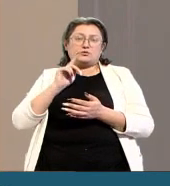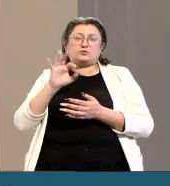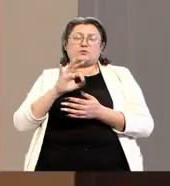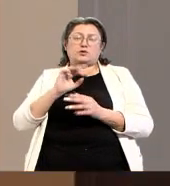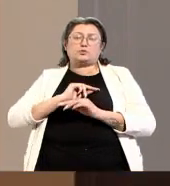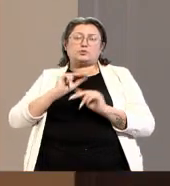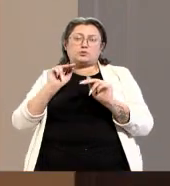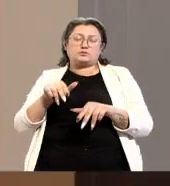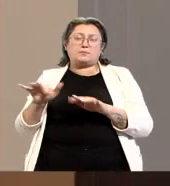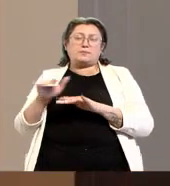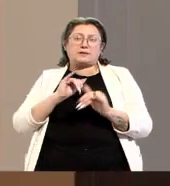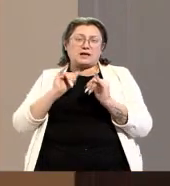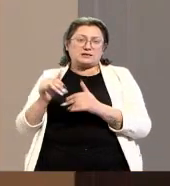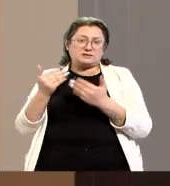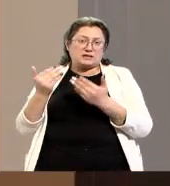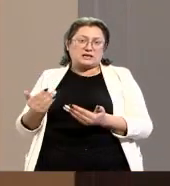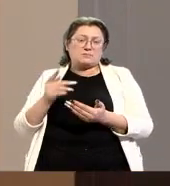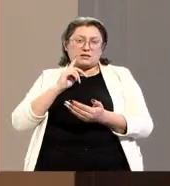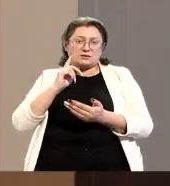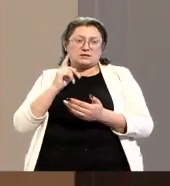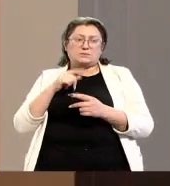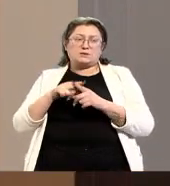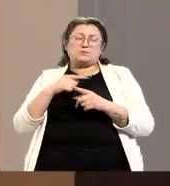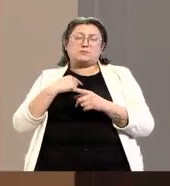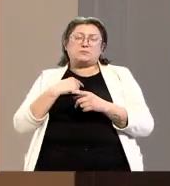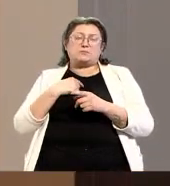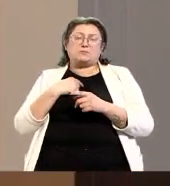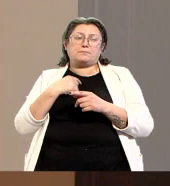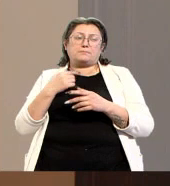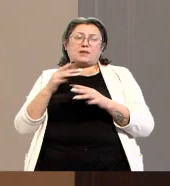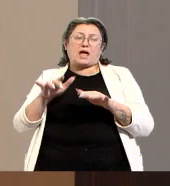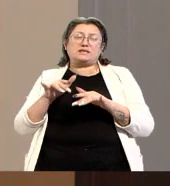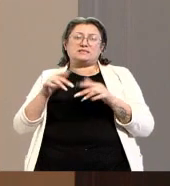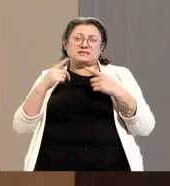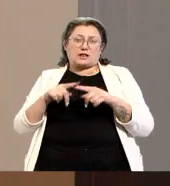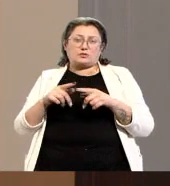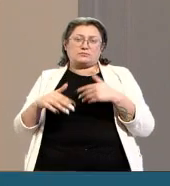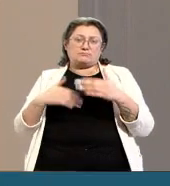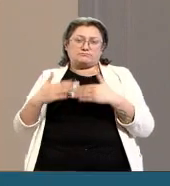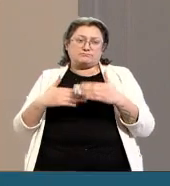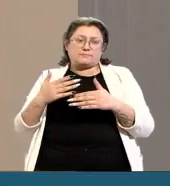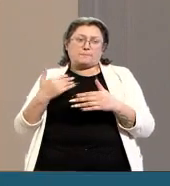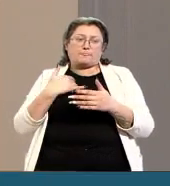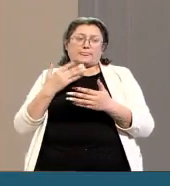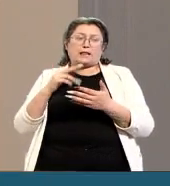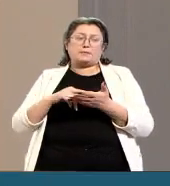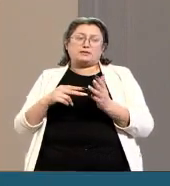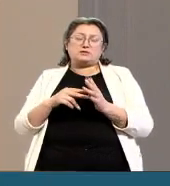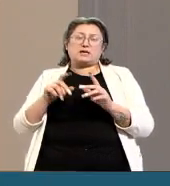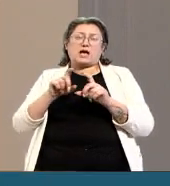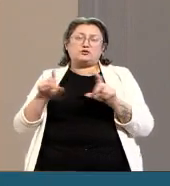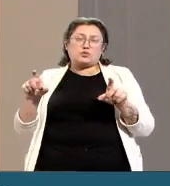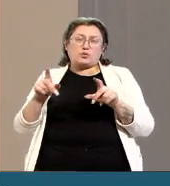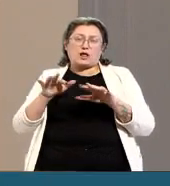трудоустройства, мероприятий для них. А мы как раз-таки продвигаем IT. Также у нас планируется открытие